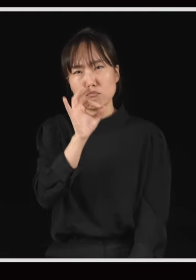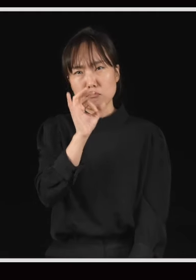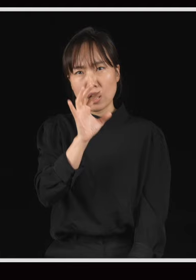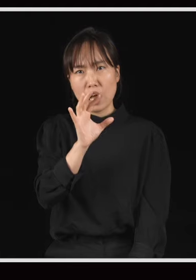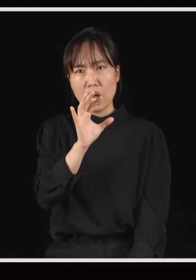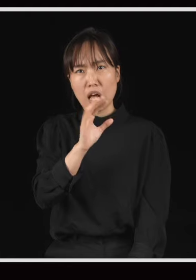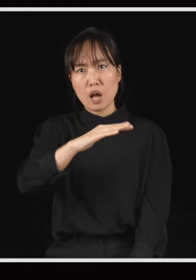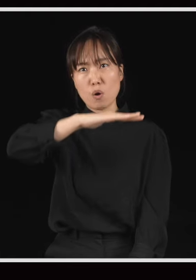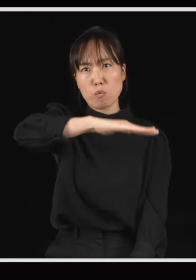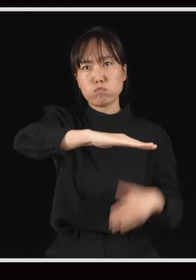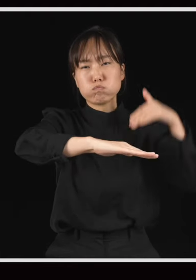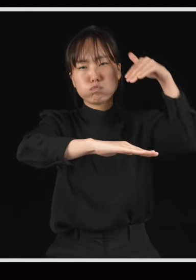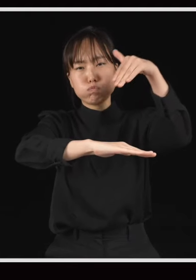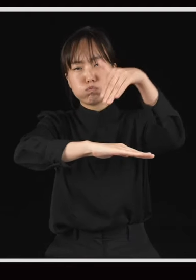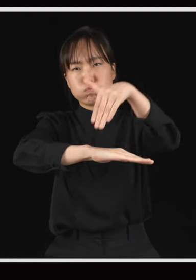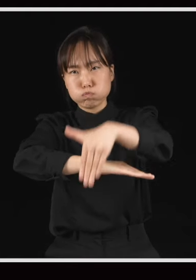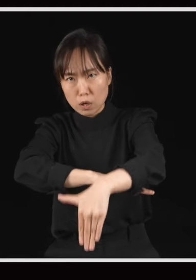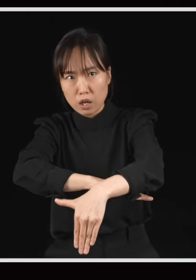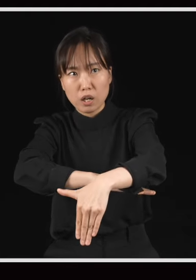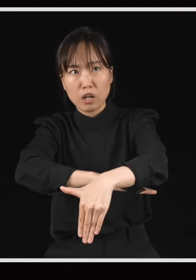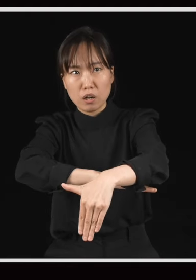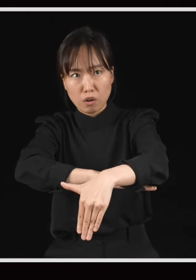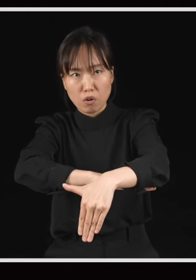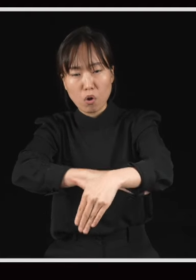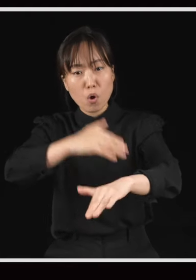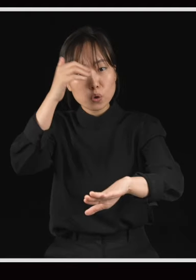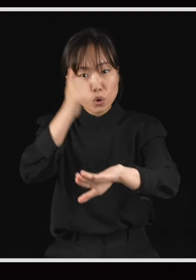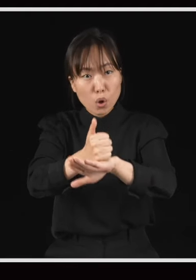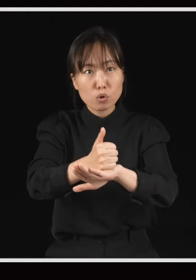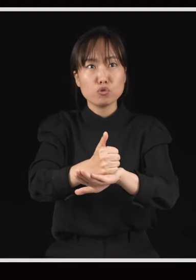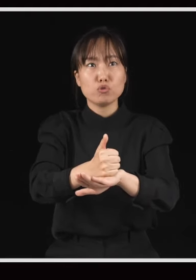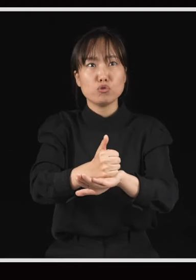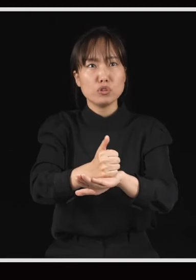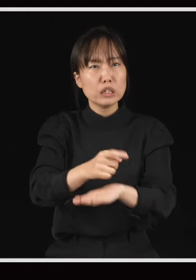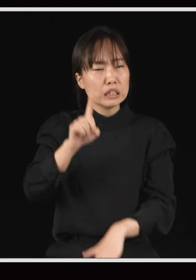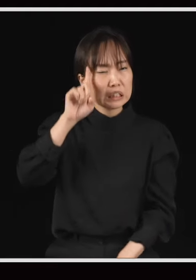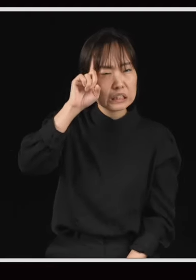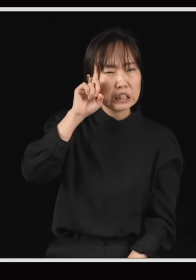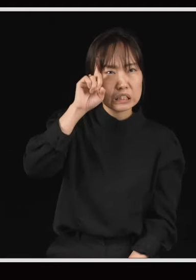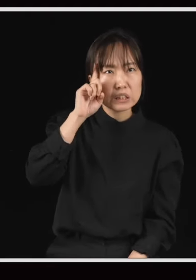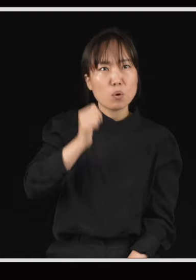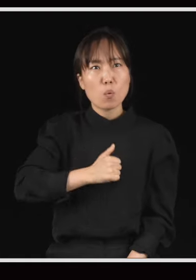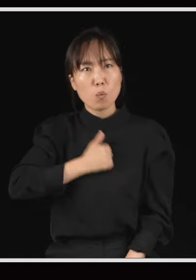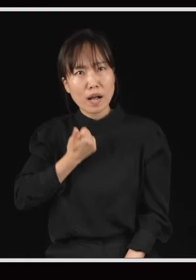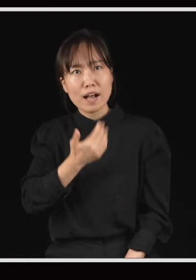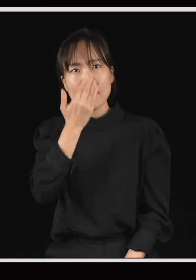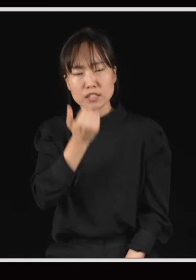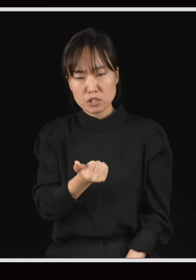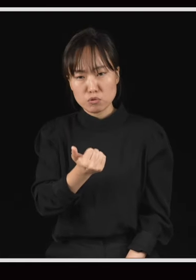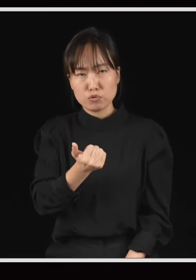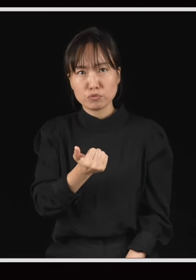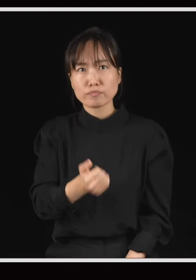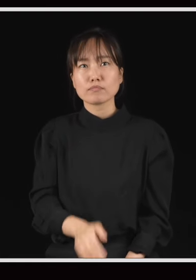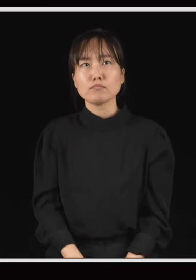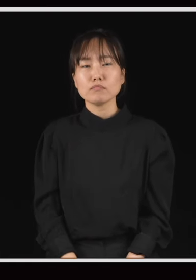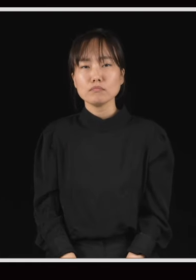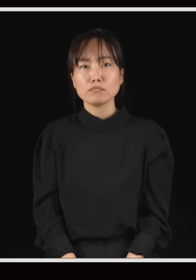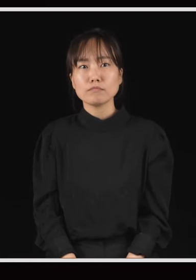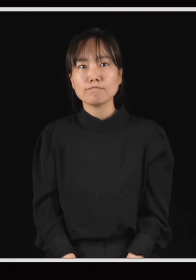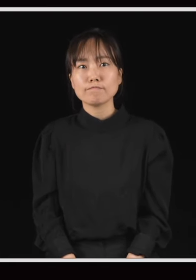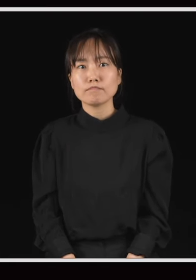지나게 되면 기저치, 베이스라인 이하로 떨어지게 됩니다. 그때는 스트레스 호르몬, 분노, 따분함이 생기는